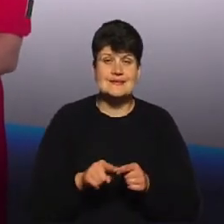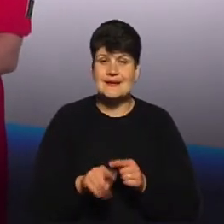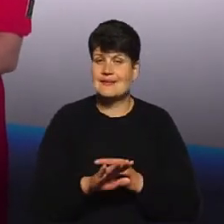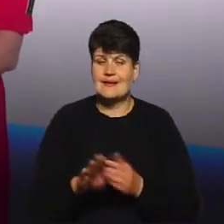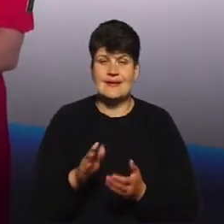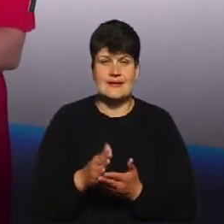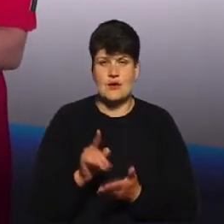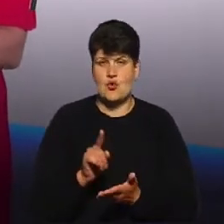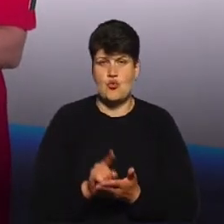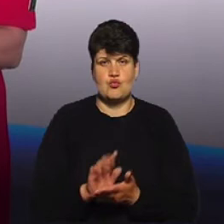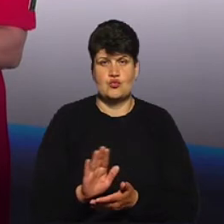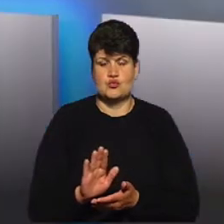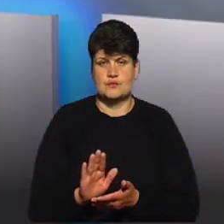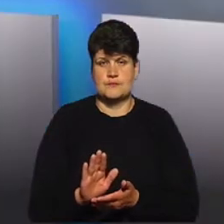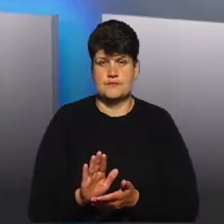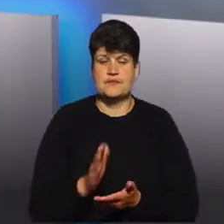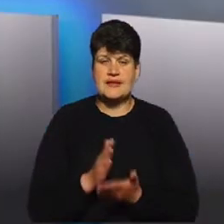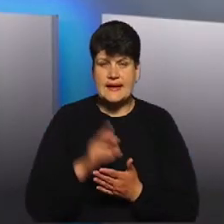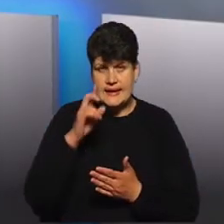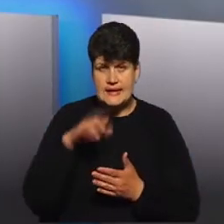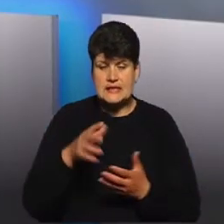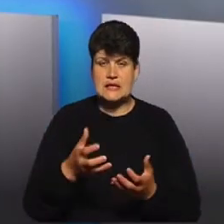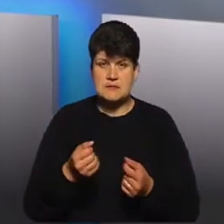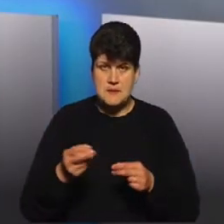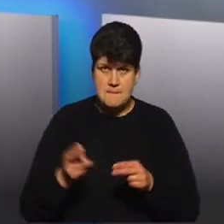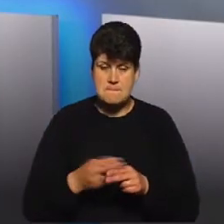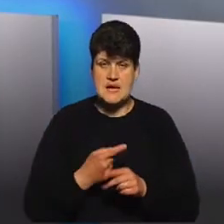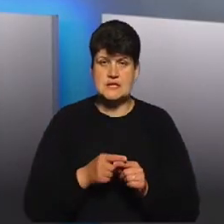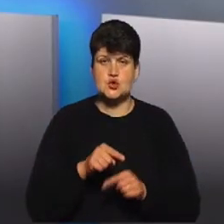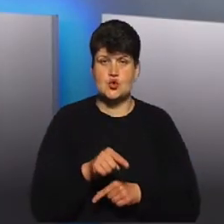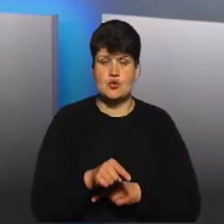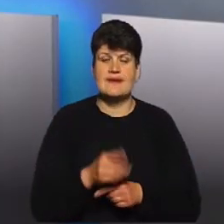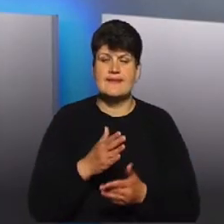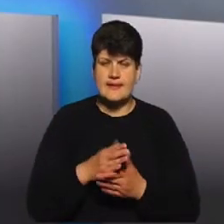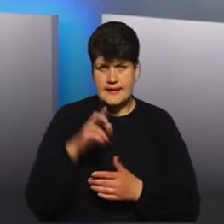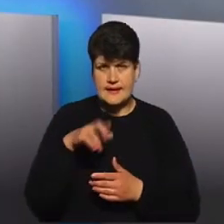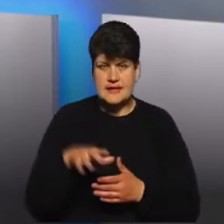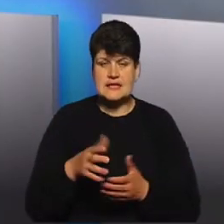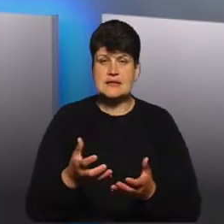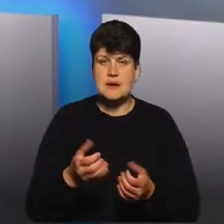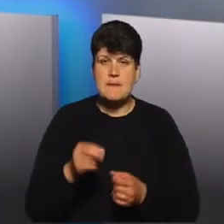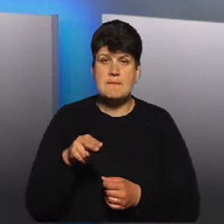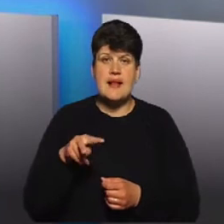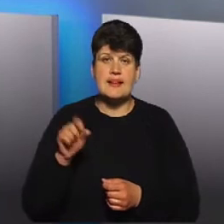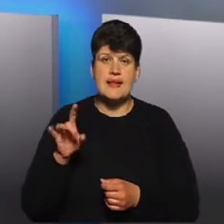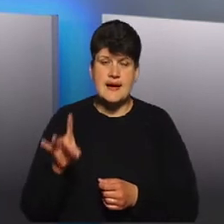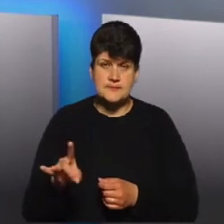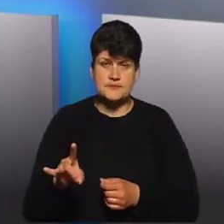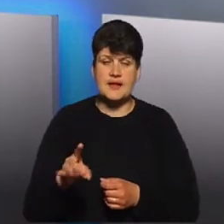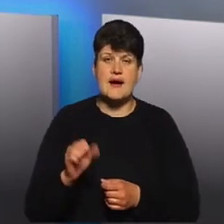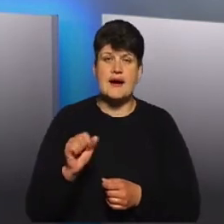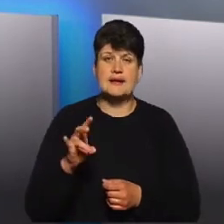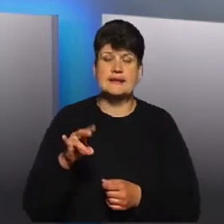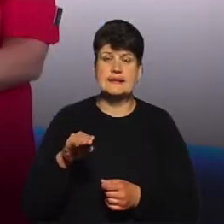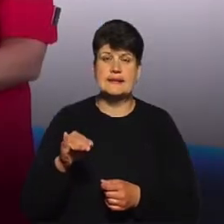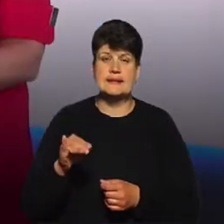вимогою. Є країни, які приймають і без цього, так? Є країни, які приймають з ПЛР-тестами, з антигенами. Ну, хочу вам сказати, що Україна